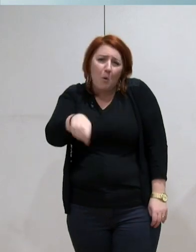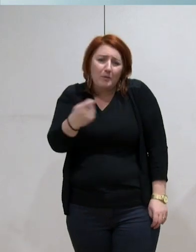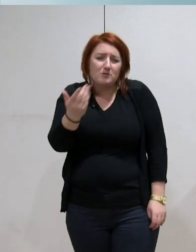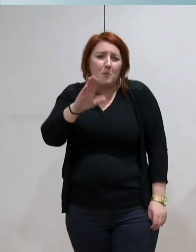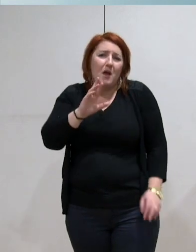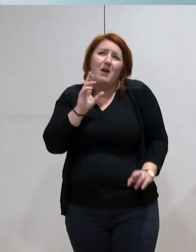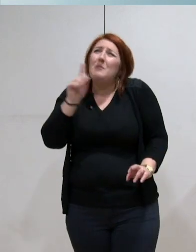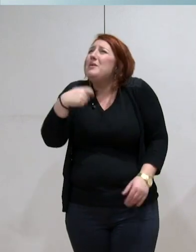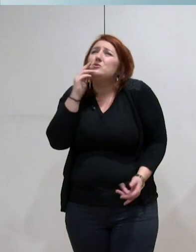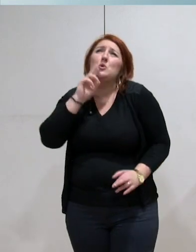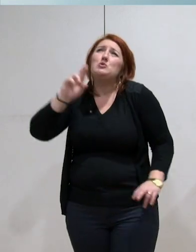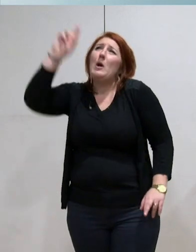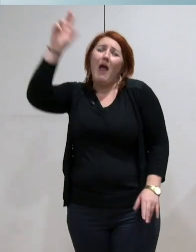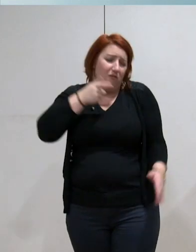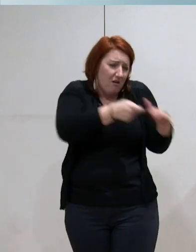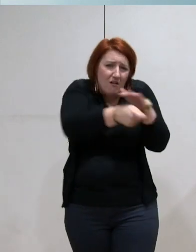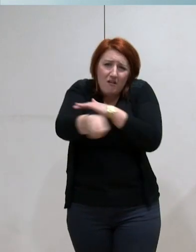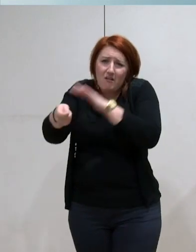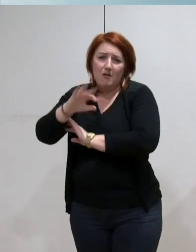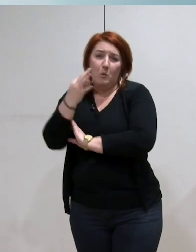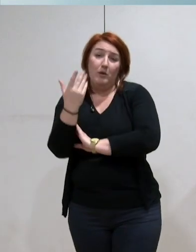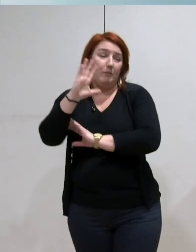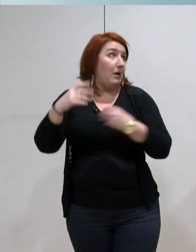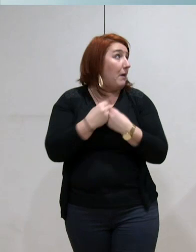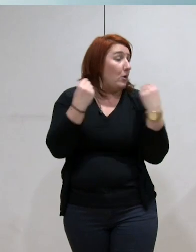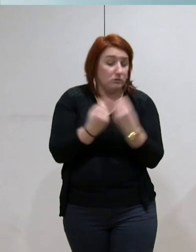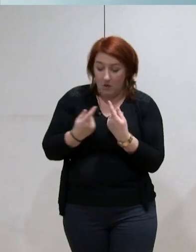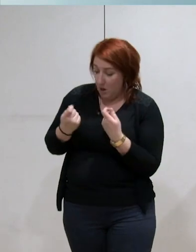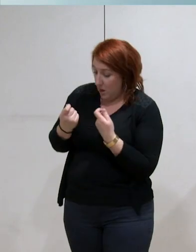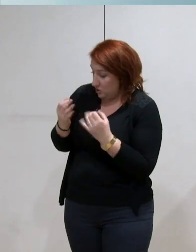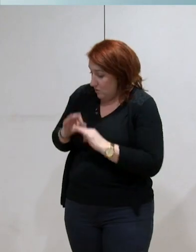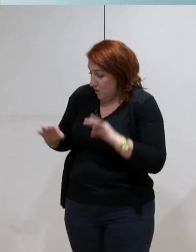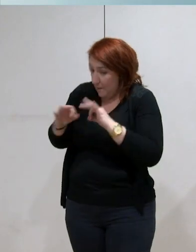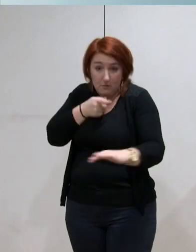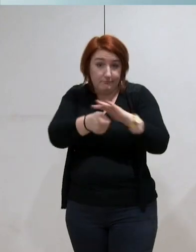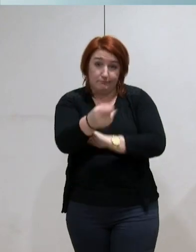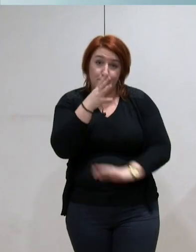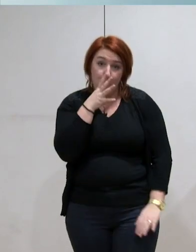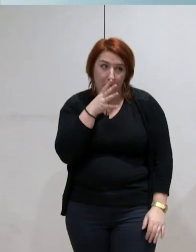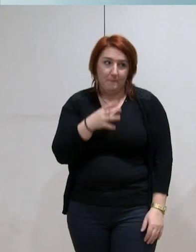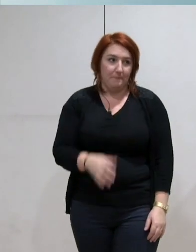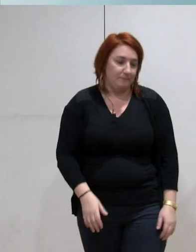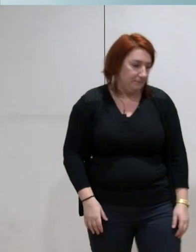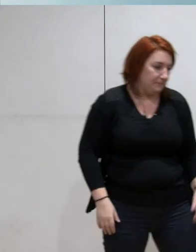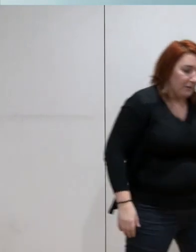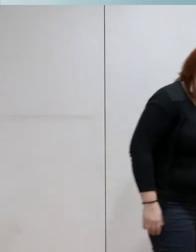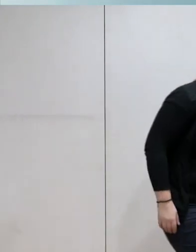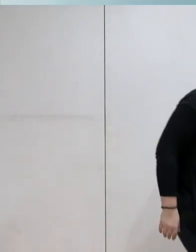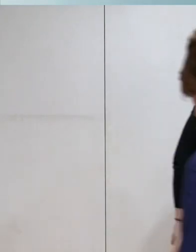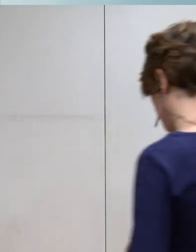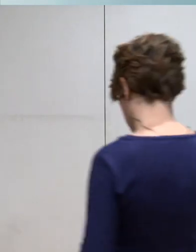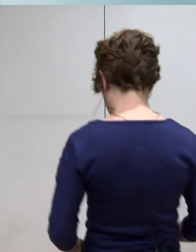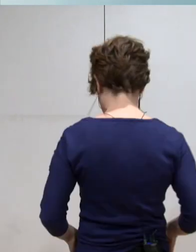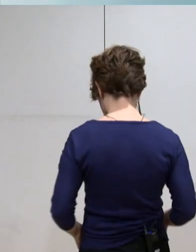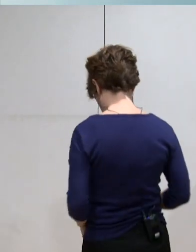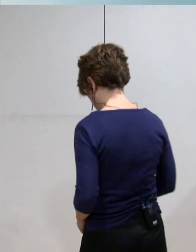plus à beaucoup plus de gens mais malheureusement on ne peut pas donner plus que l'on a je pense que nous sommes arrivés au moment